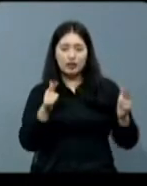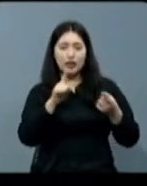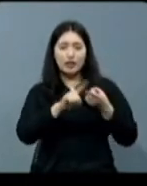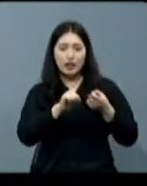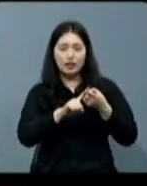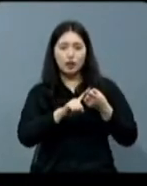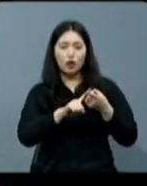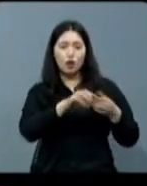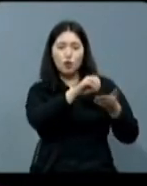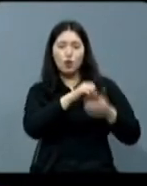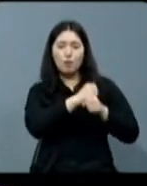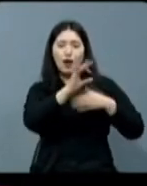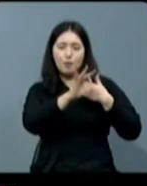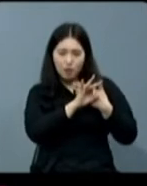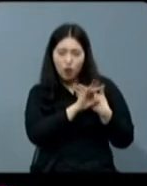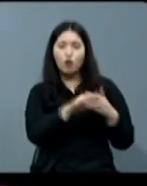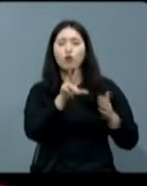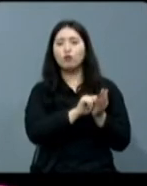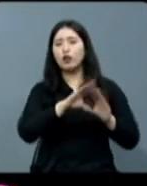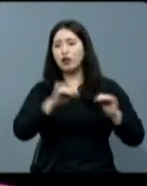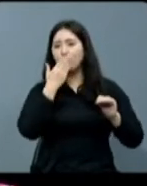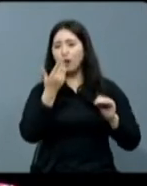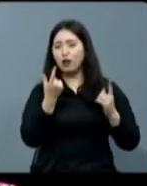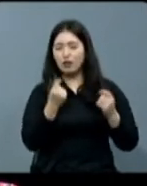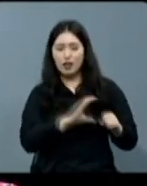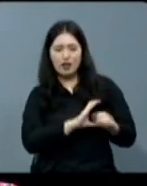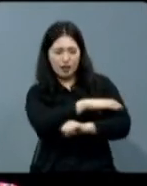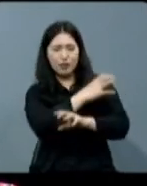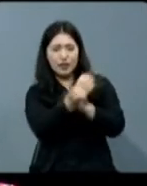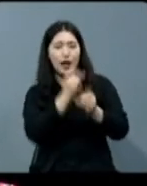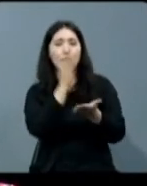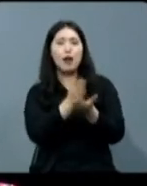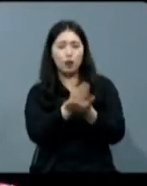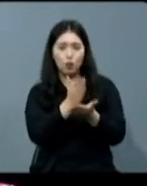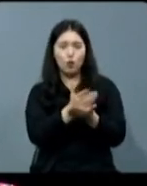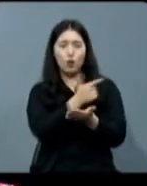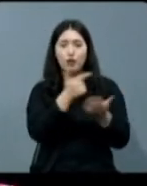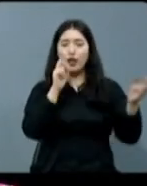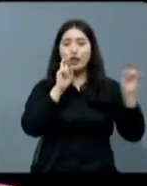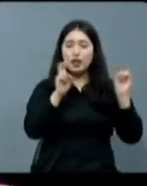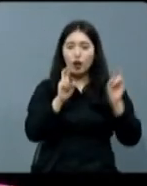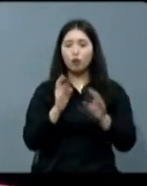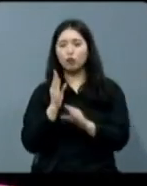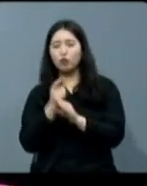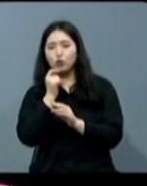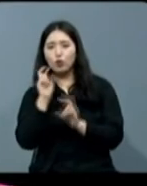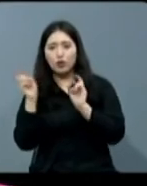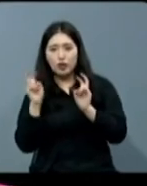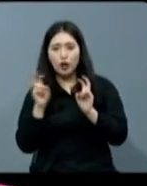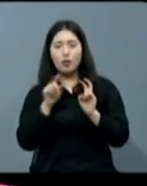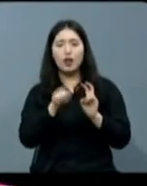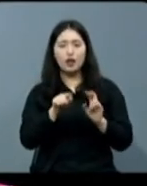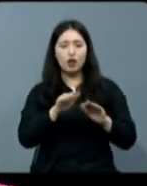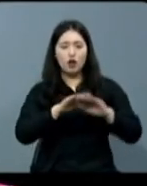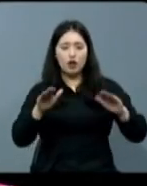있다. 일방적으로 갑질 계약이 아니고 대기업 중소기업 사이에 표준약관제를 도입하는